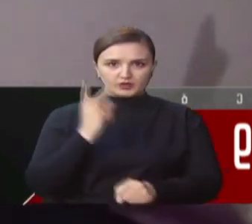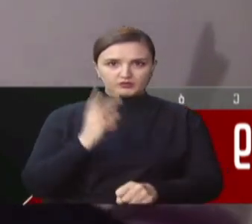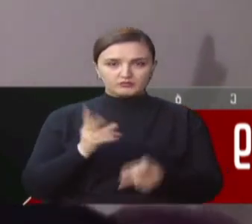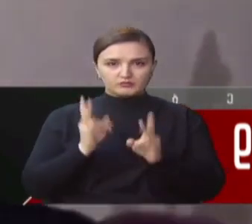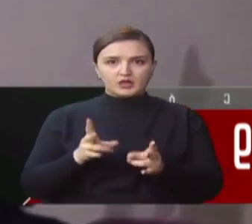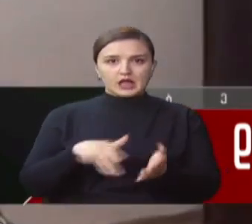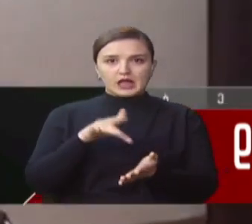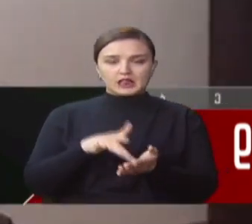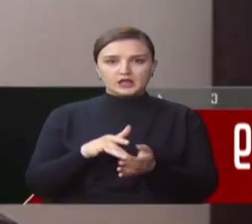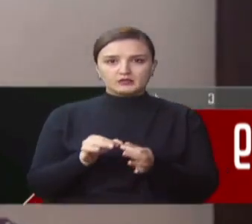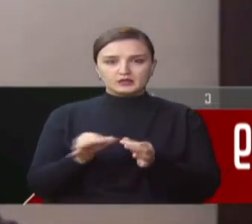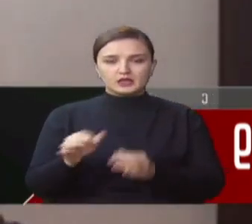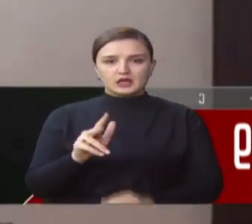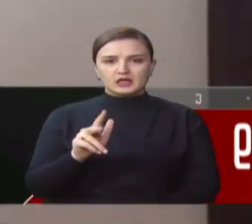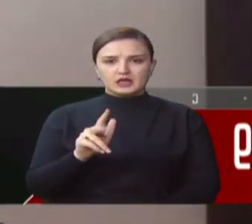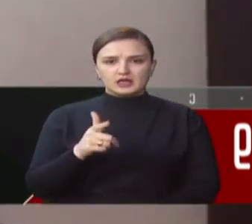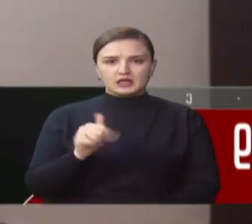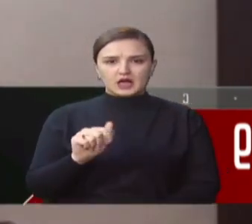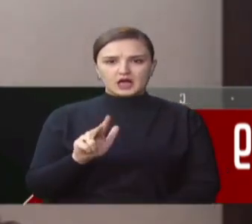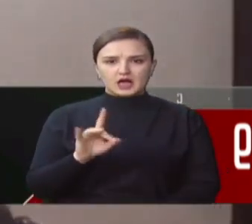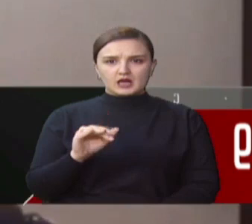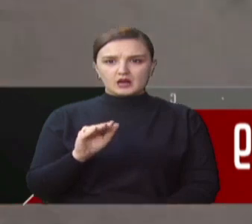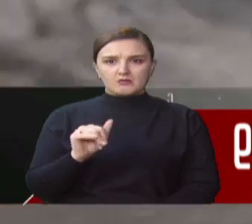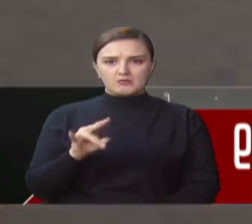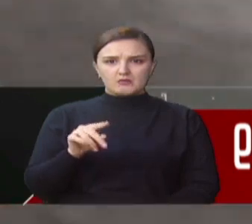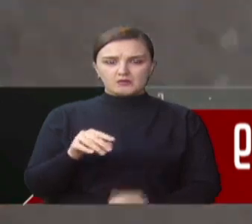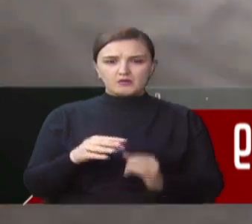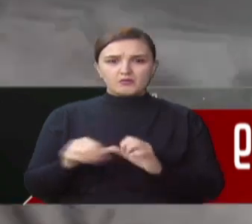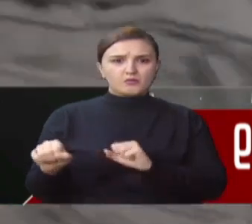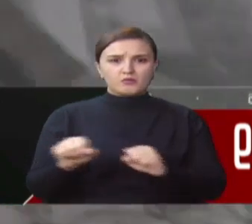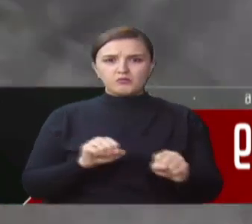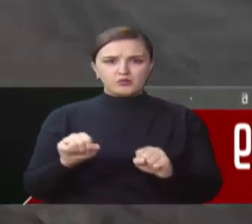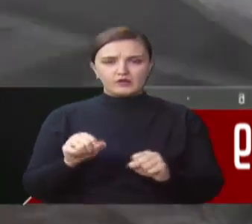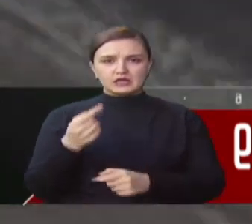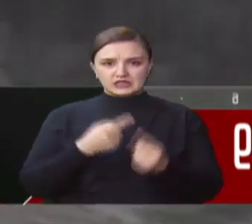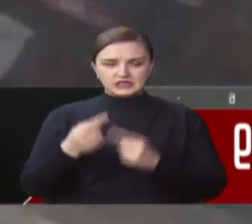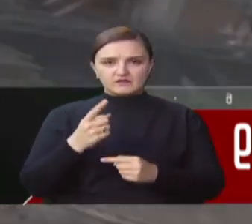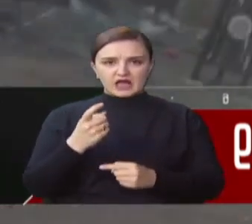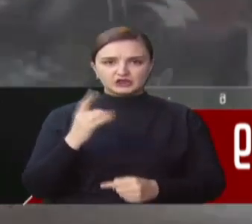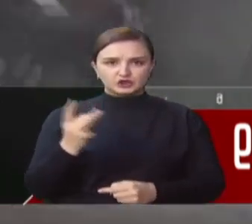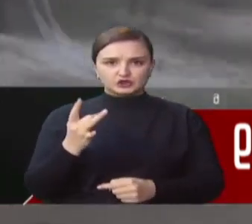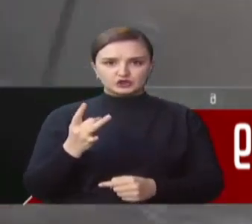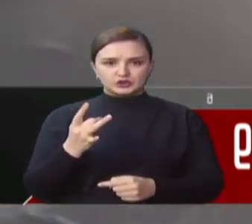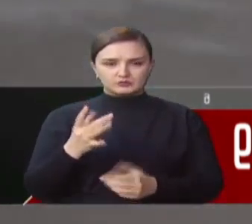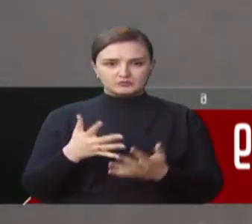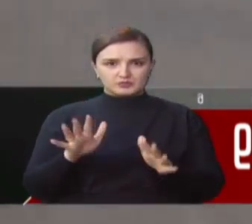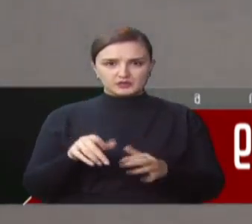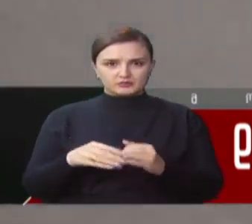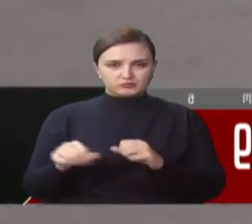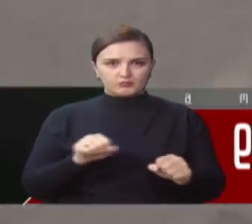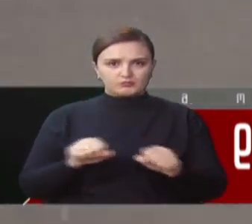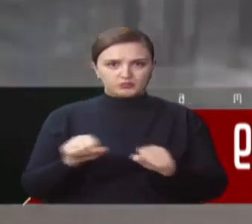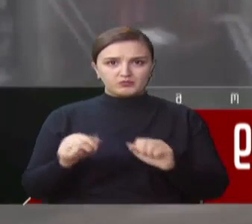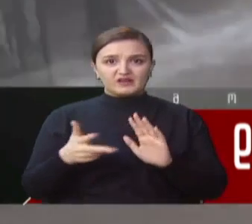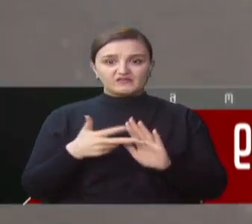ქალაქ ქაჰრამან-მარაშთან ახლოს იყო. Თურქეთში დამანგრეველი მიწისძვრის შემდეგ 10 მეტი განმეორებითი ბიძგი დაფიქსირდა. მათ შორის